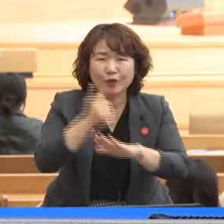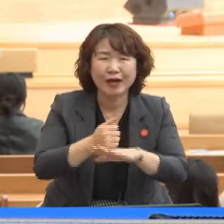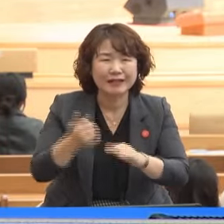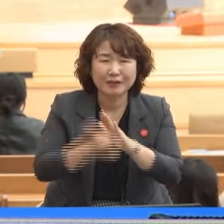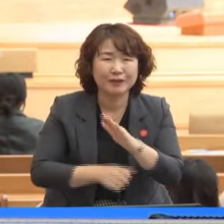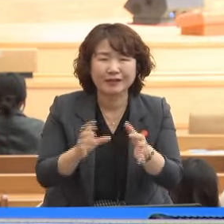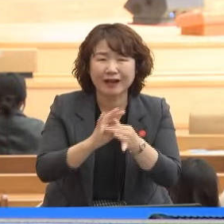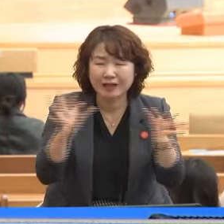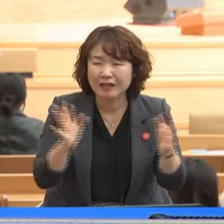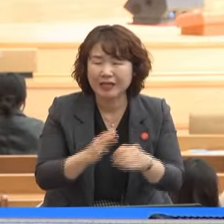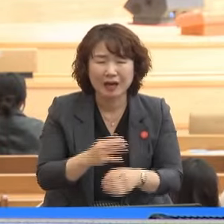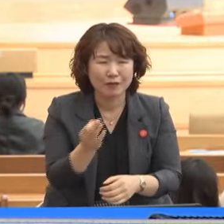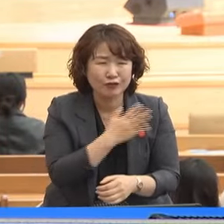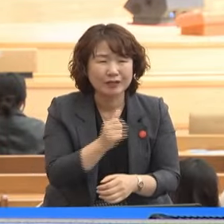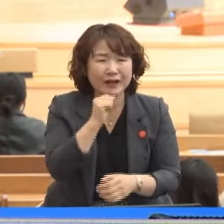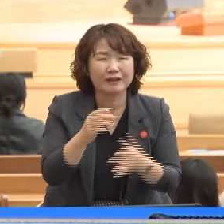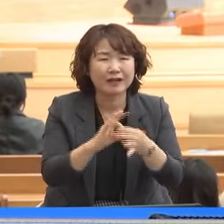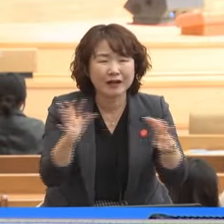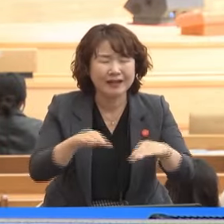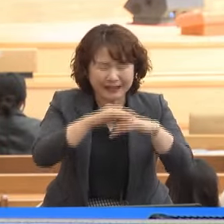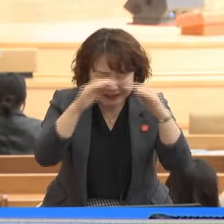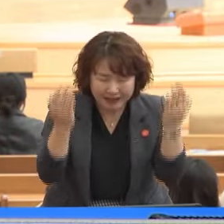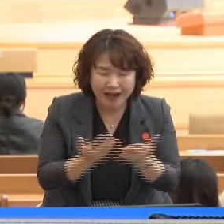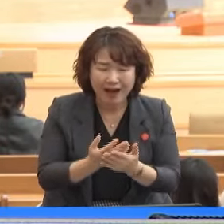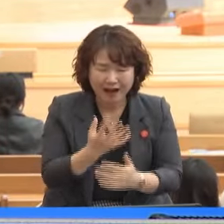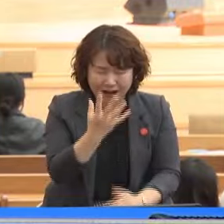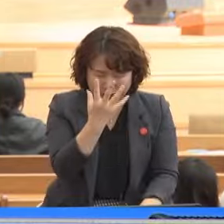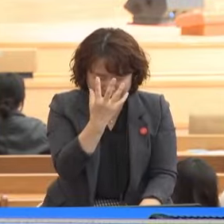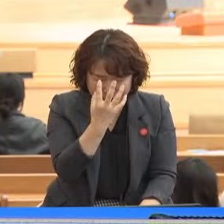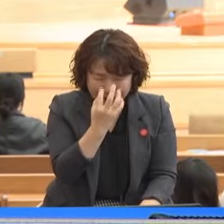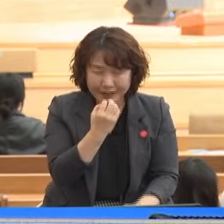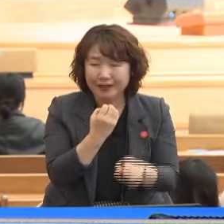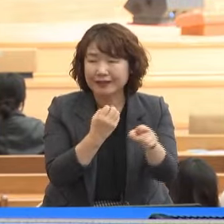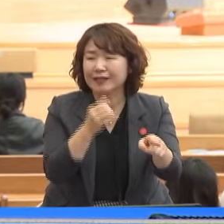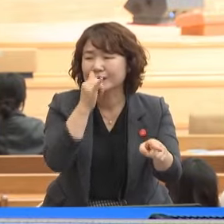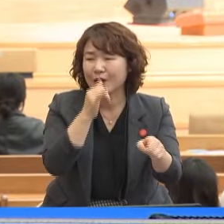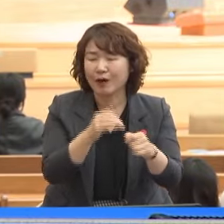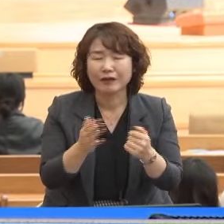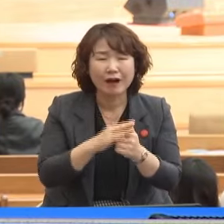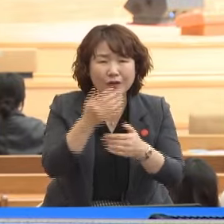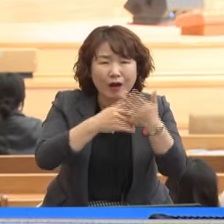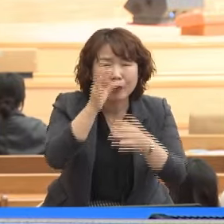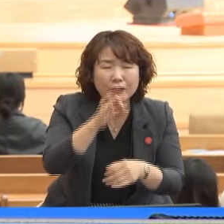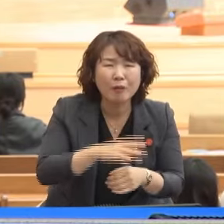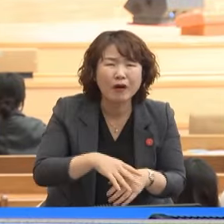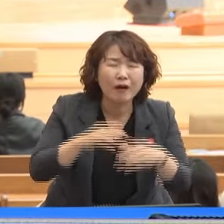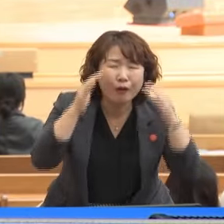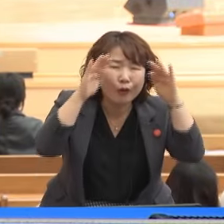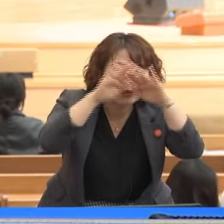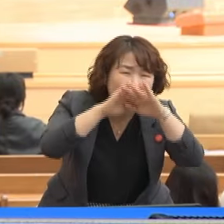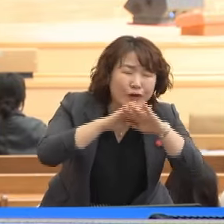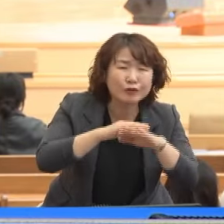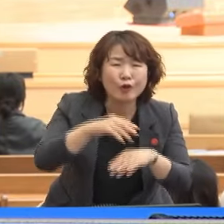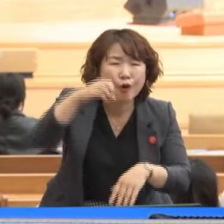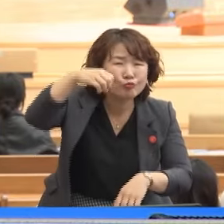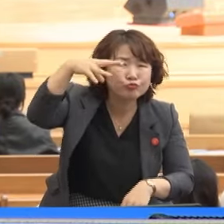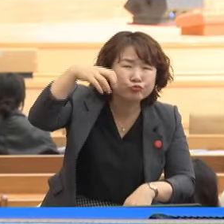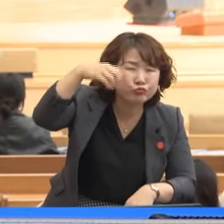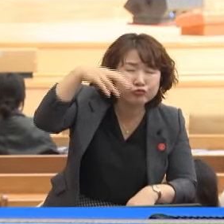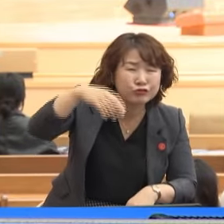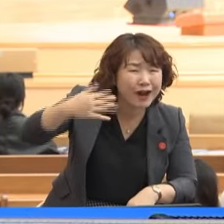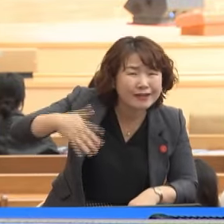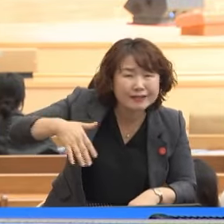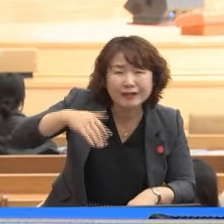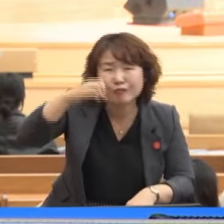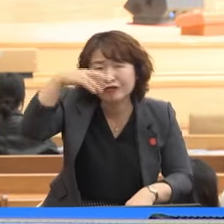범죄자야. 그런 어두침침한 분위기. 나 그 영화를 볼 때 좀 불을 덜 켠 줄 알았어요. 하도 어두워가지고. 저 봐라, 불 덜